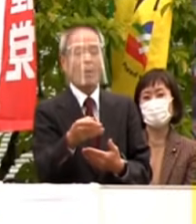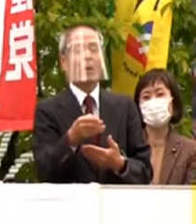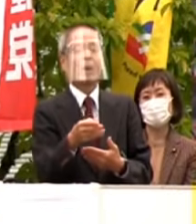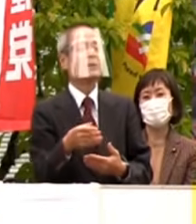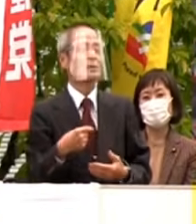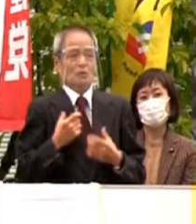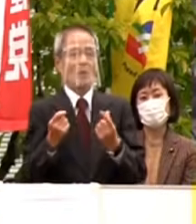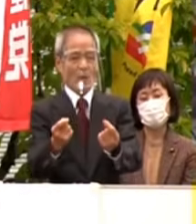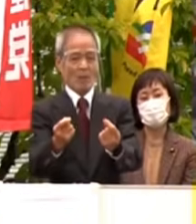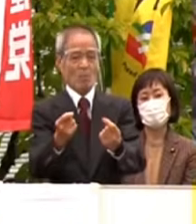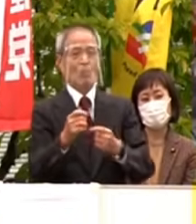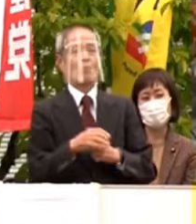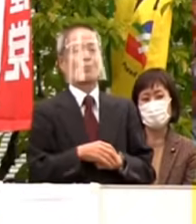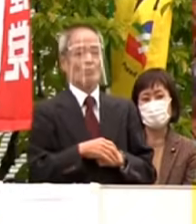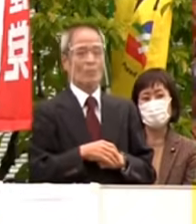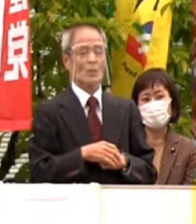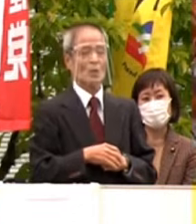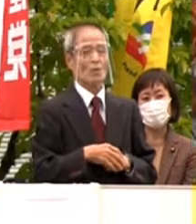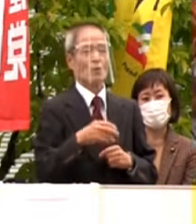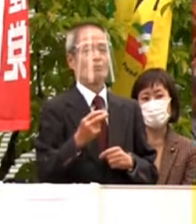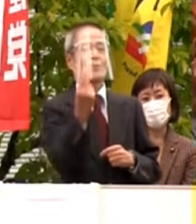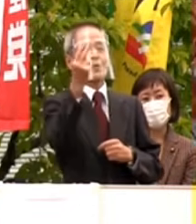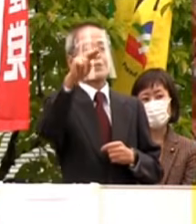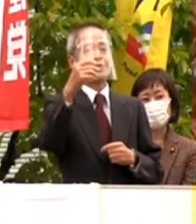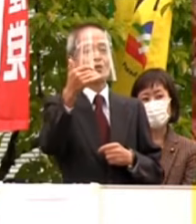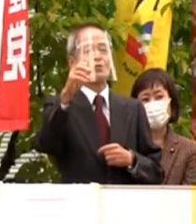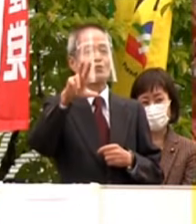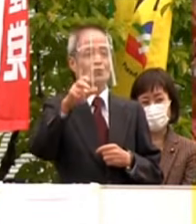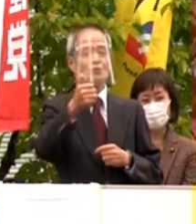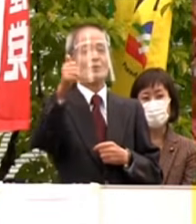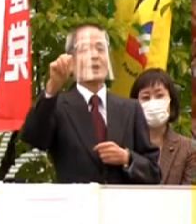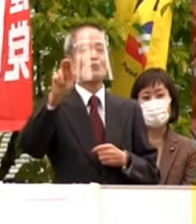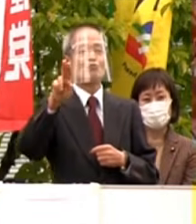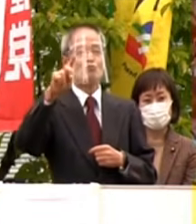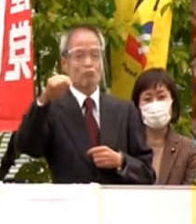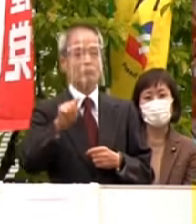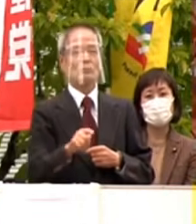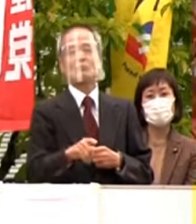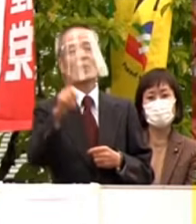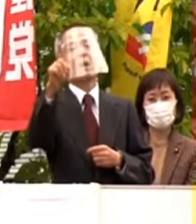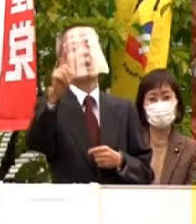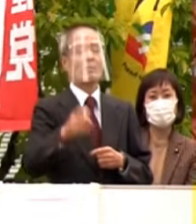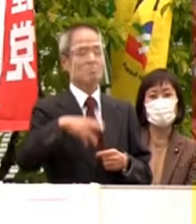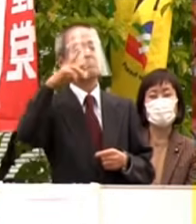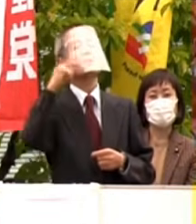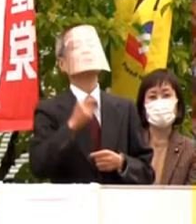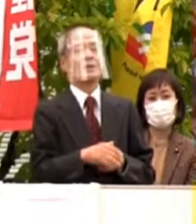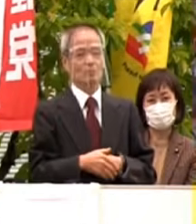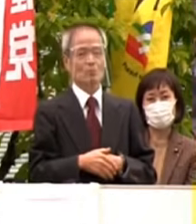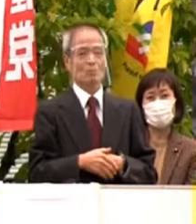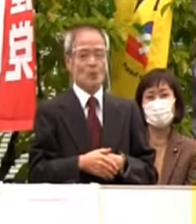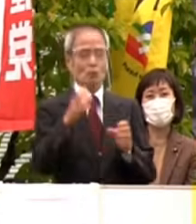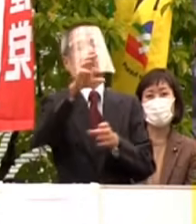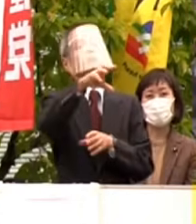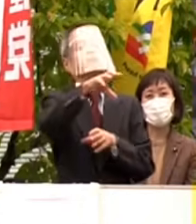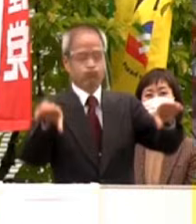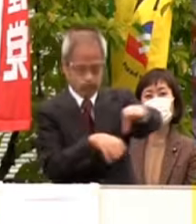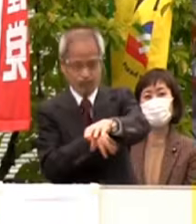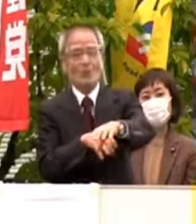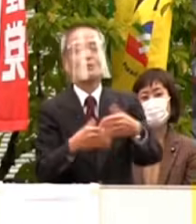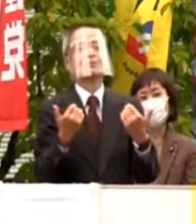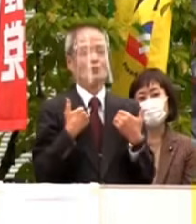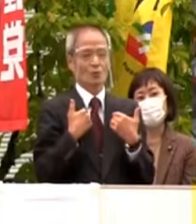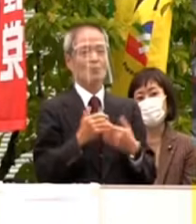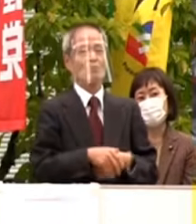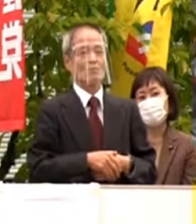ないじゃないですか。トリクルダウンは起こらなかった。だったら皆さん変えましょうよ。ボ